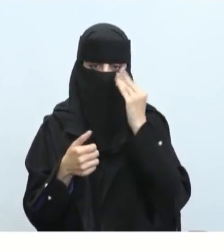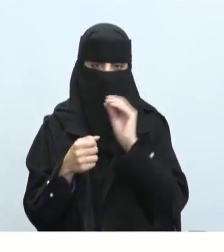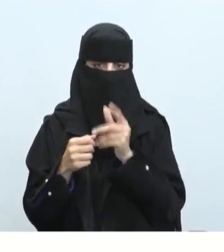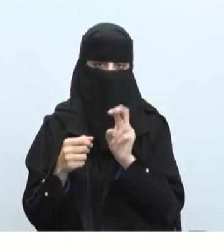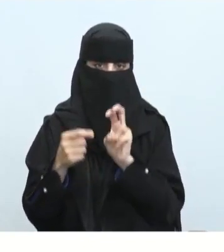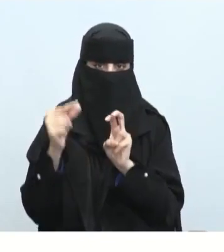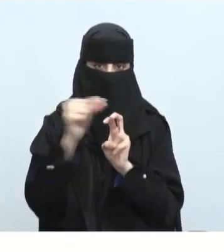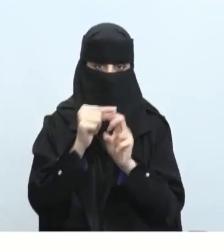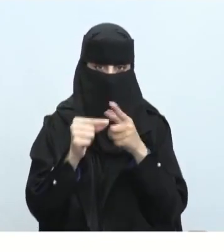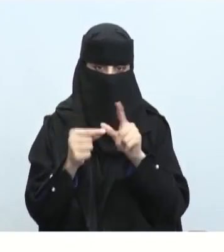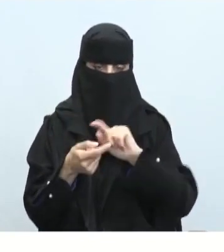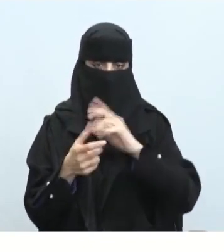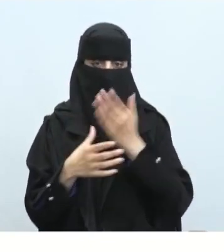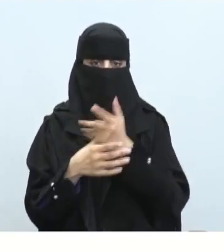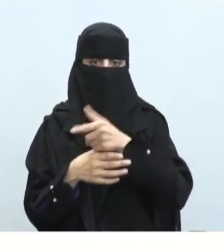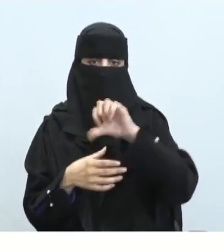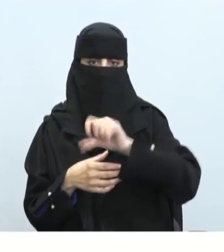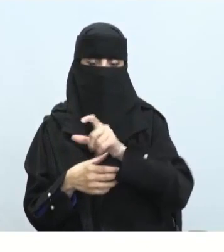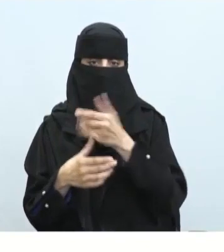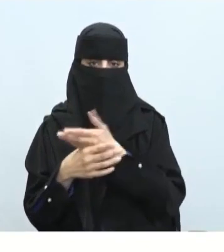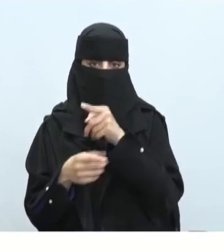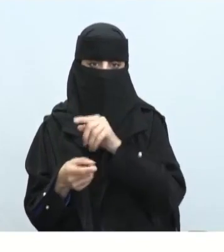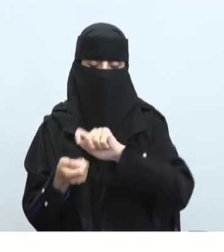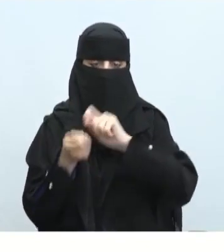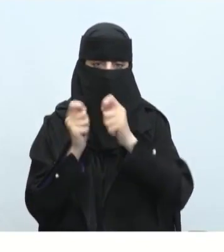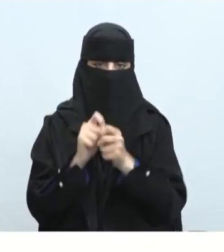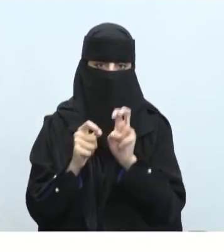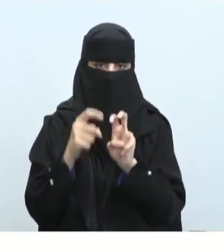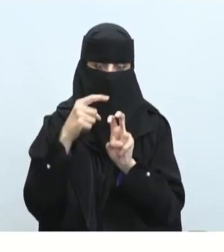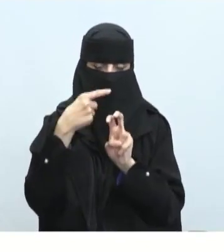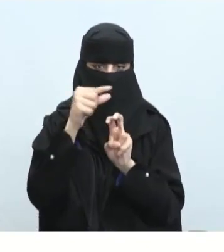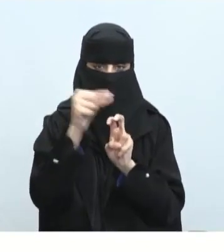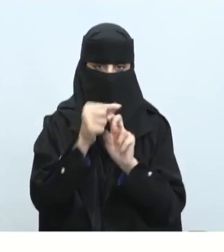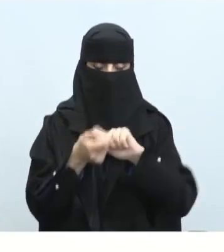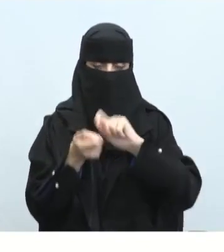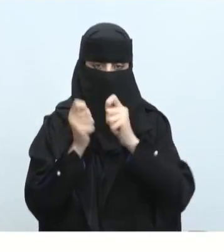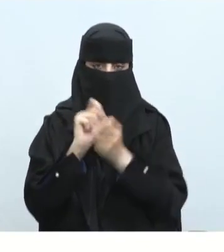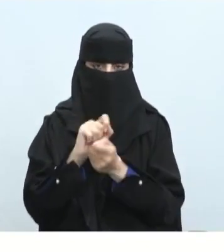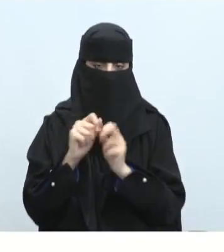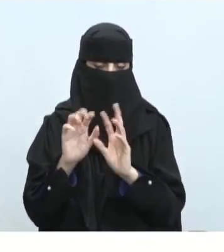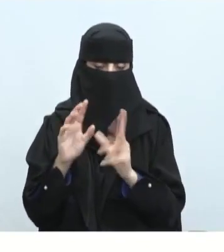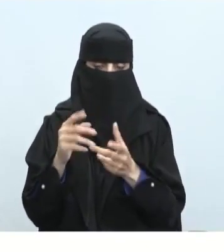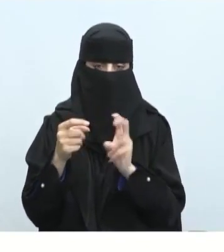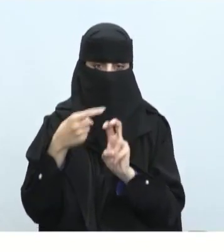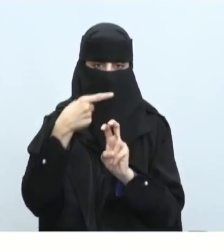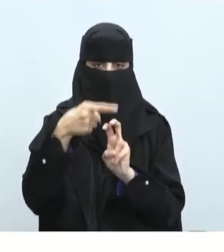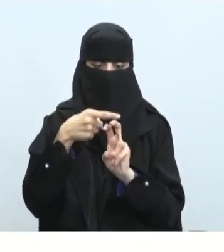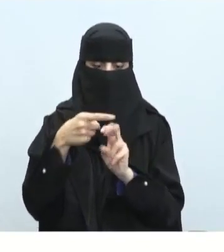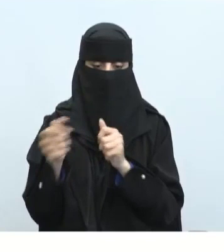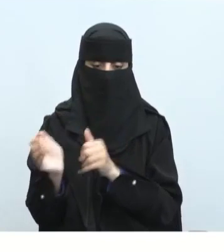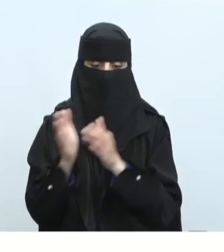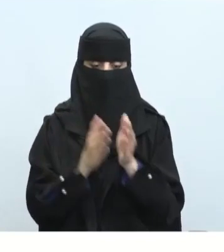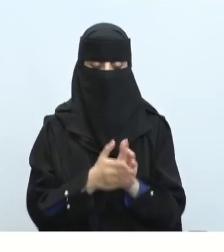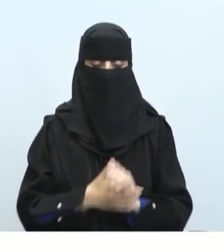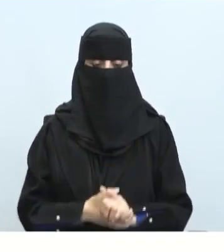اذا هذا هو عمل ان واخواتها عند دخولها على الجمله الاسميه نطبق